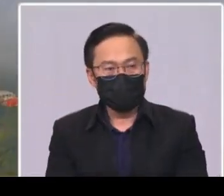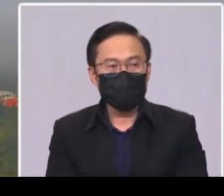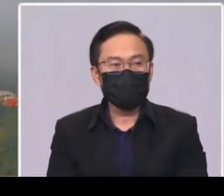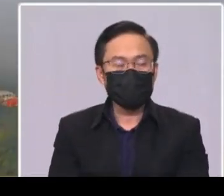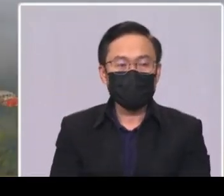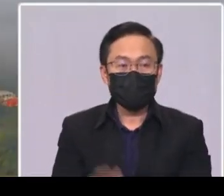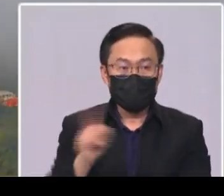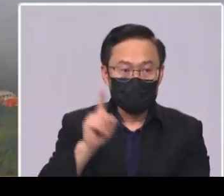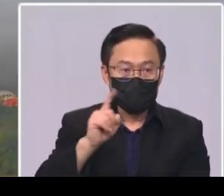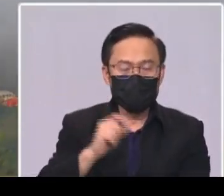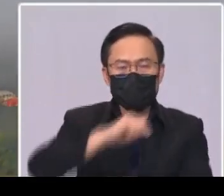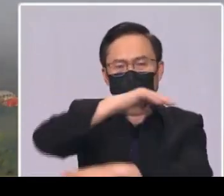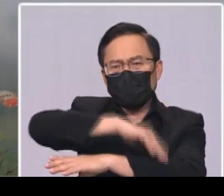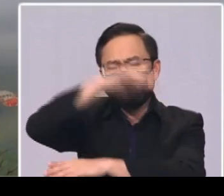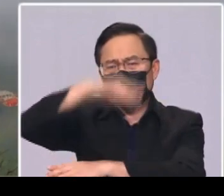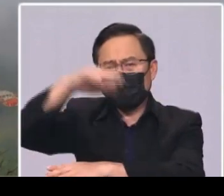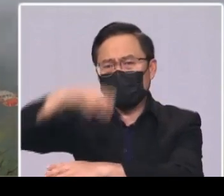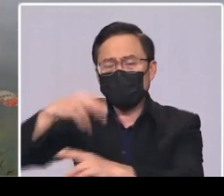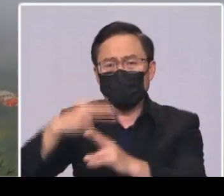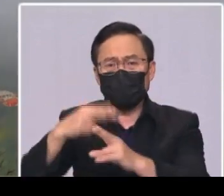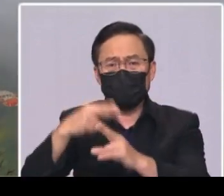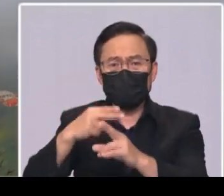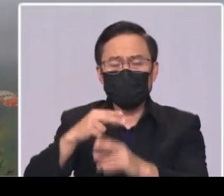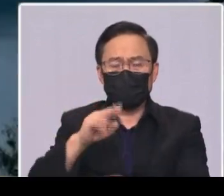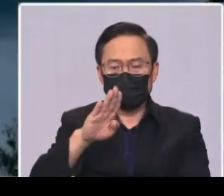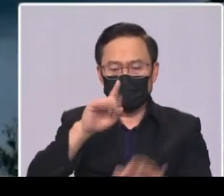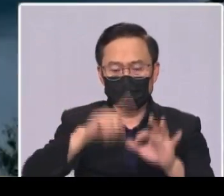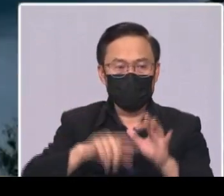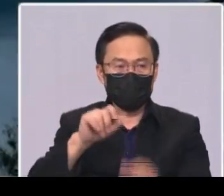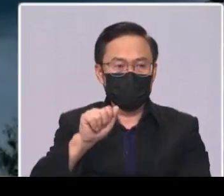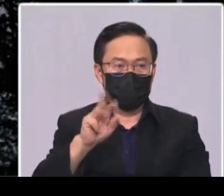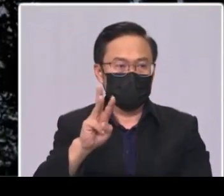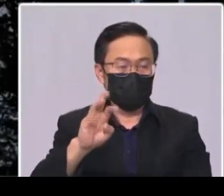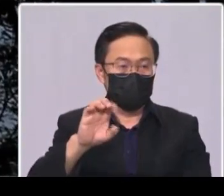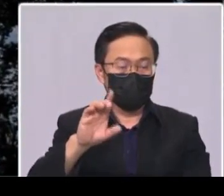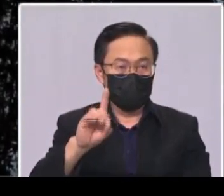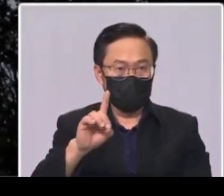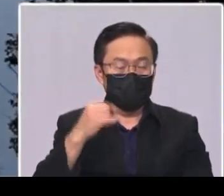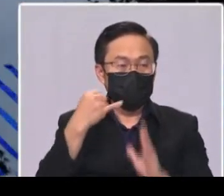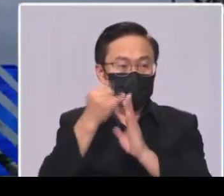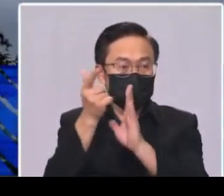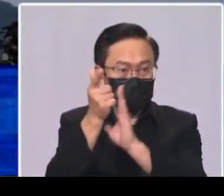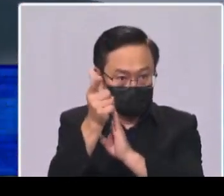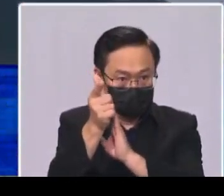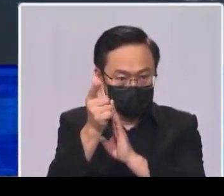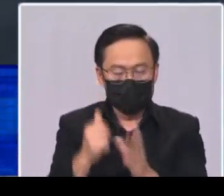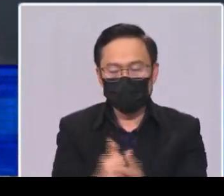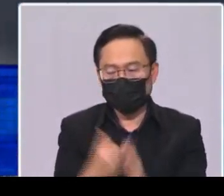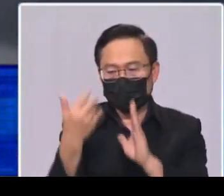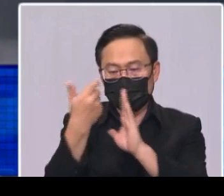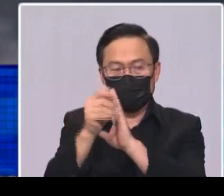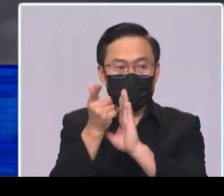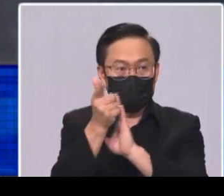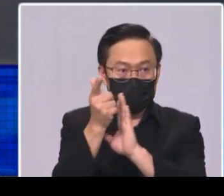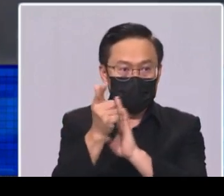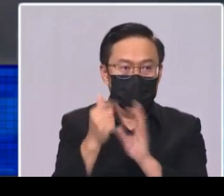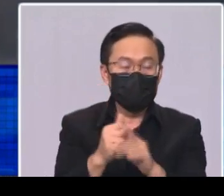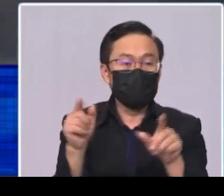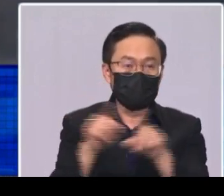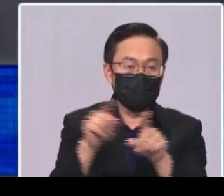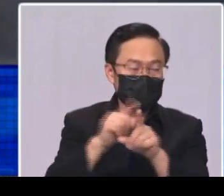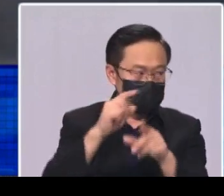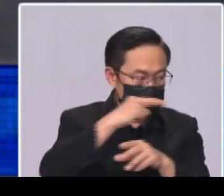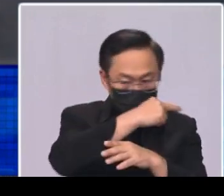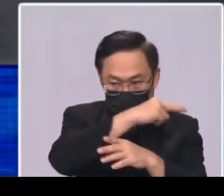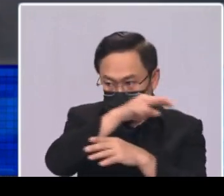ภูบ่อบิดนะคะเป็นจุดชมทะเลหมอกแห่งเดียวในจังหวัดเลยนะเห็นแก่ตัวมาเลยนะคุณผู้ชมนะเป็นจุดชมวิวแบบ